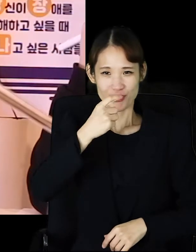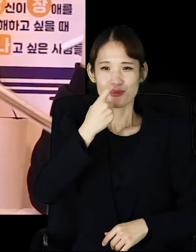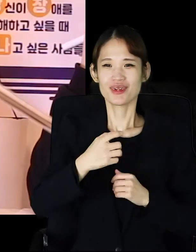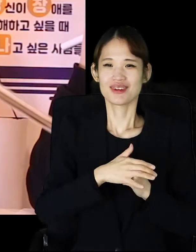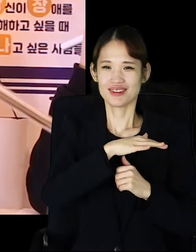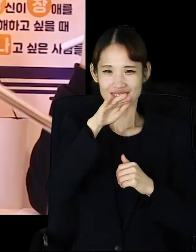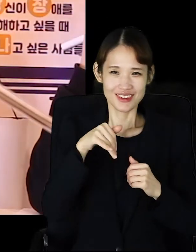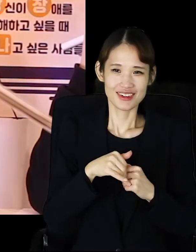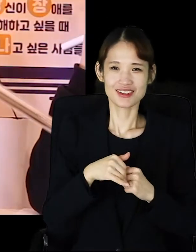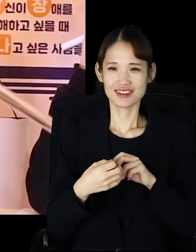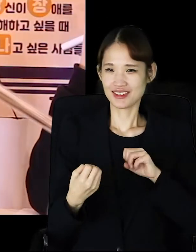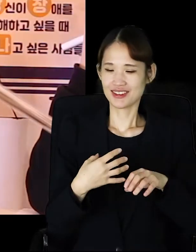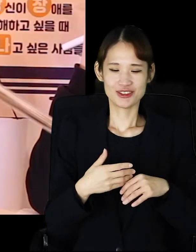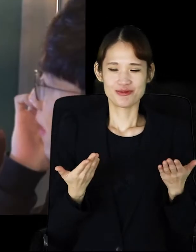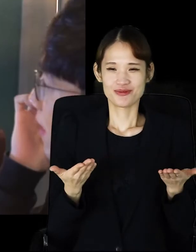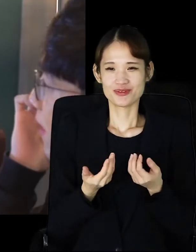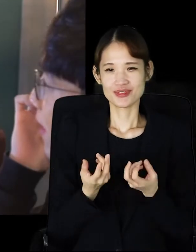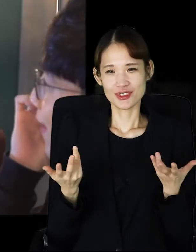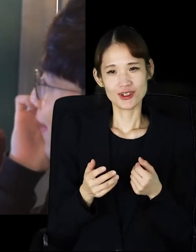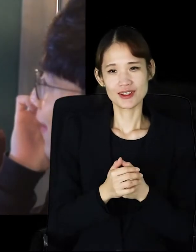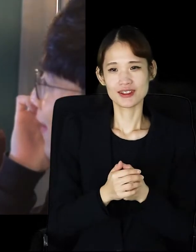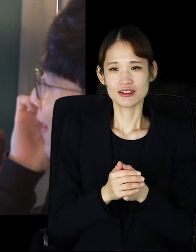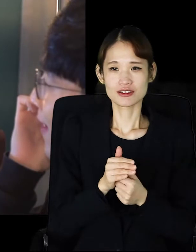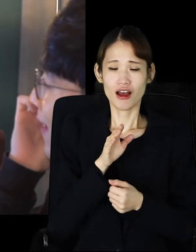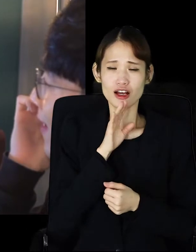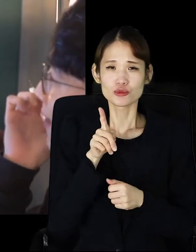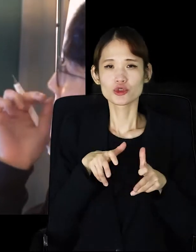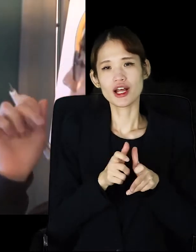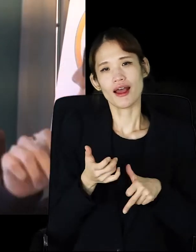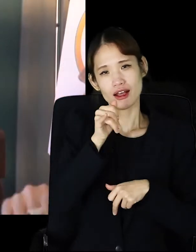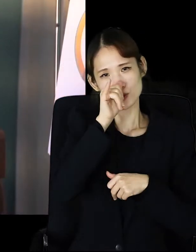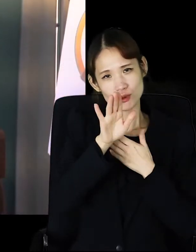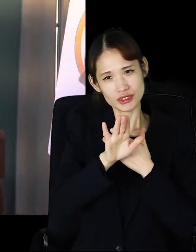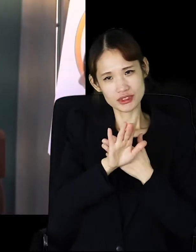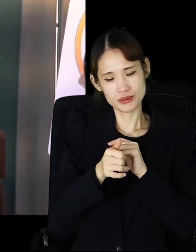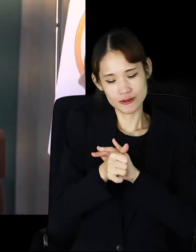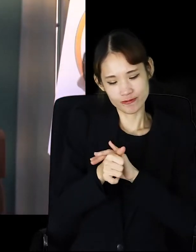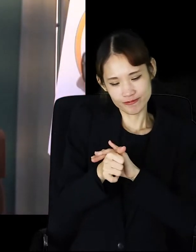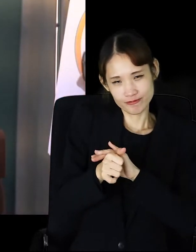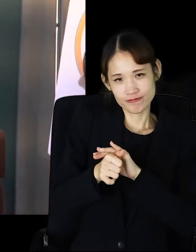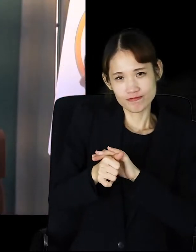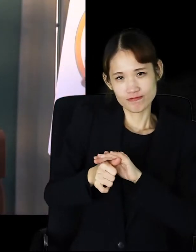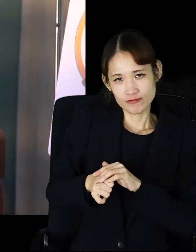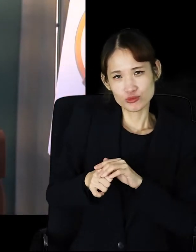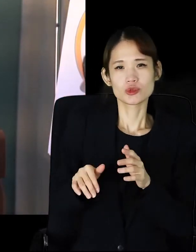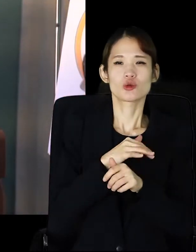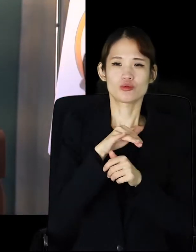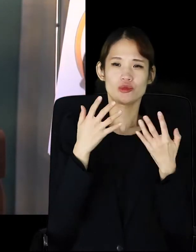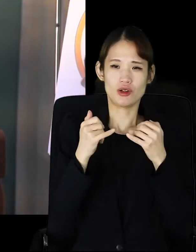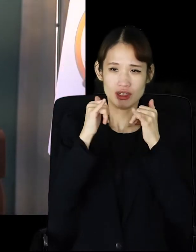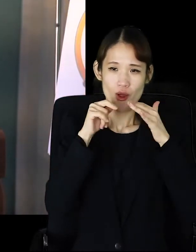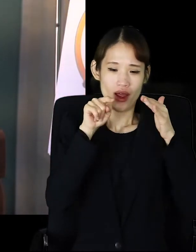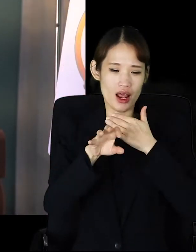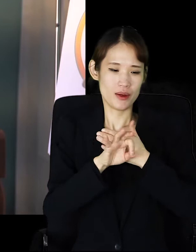막 나간 애들이고 답이 없는데 사실 장애를 갖고 있다고 하면 좀 위축되는 경우가 많아요. 사회에